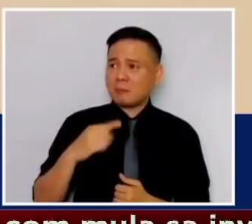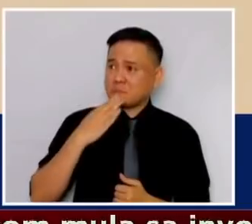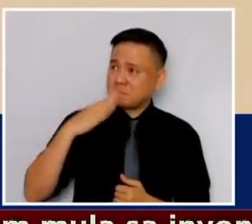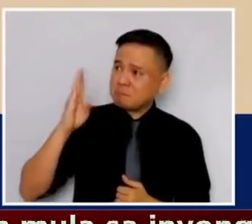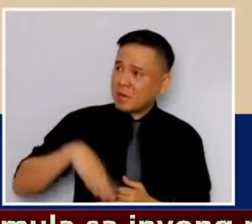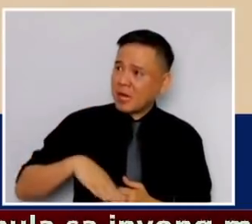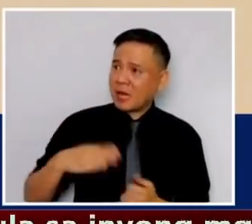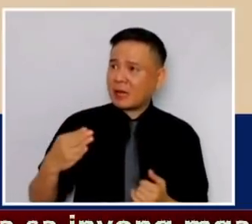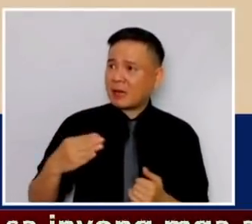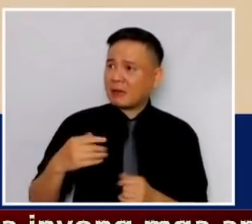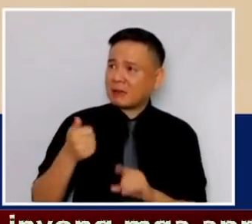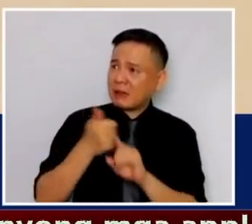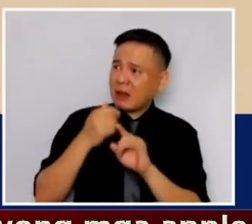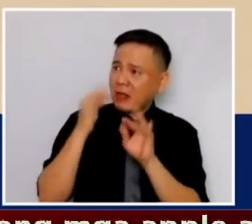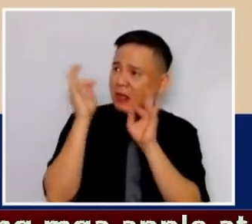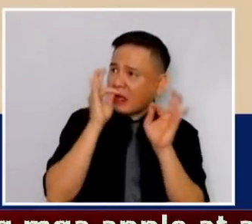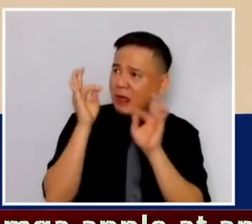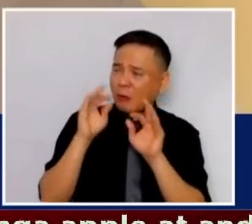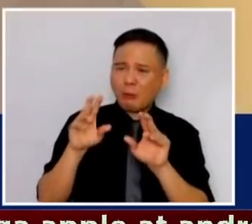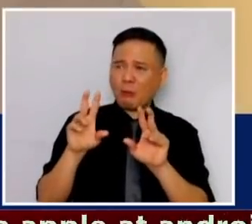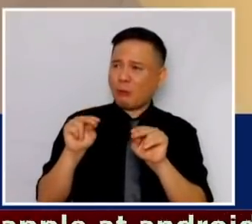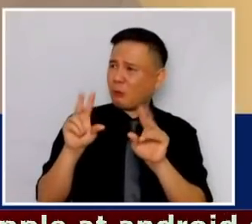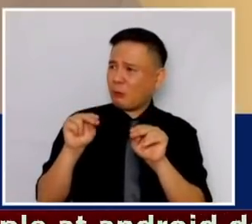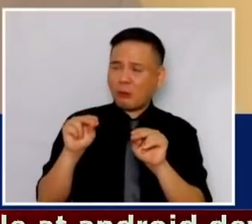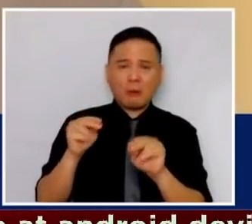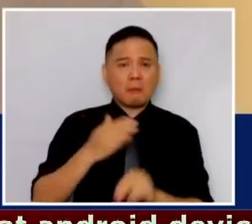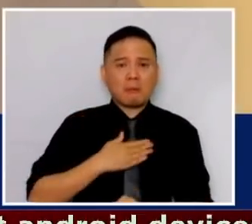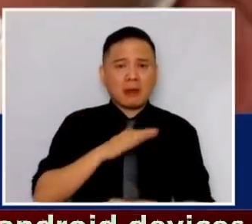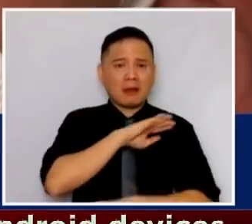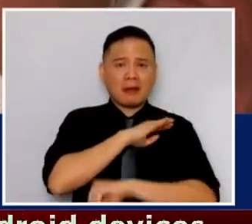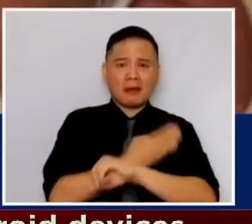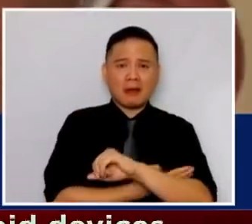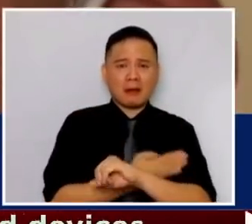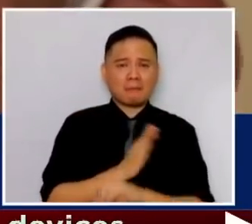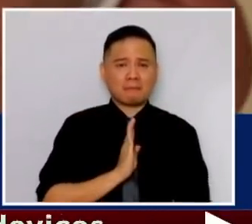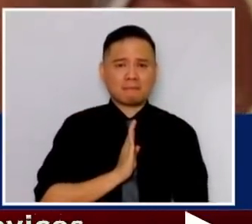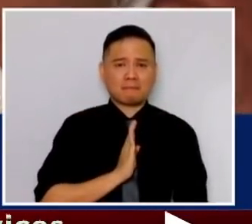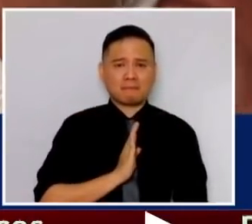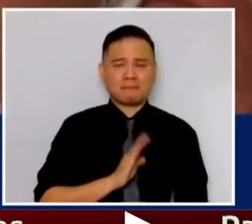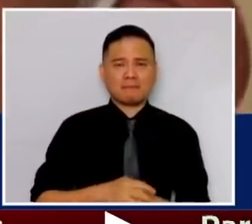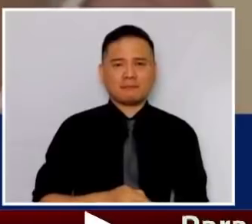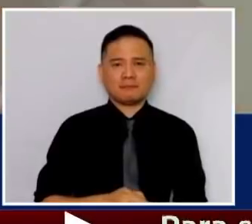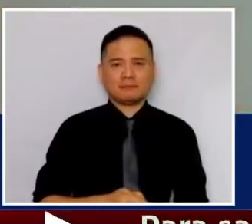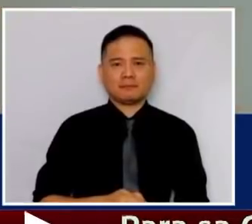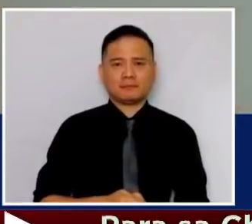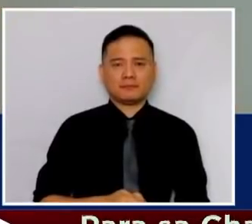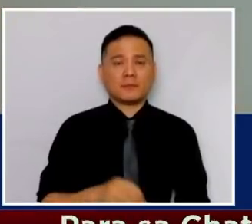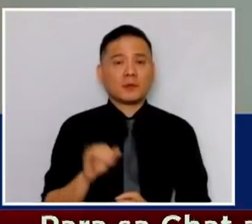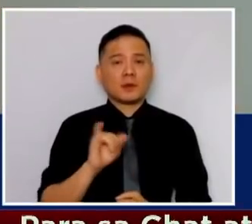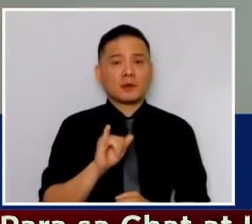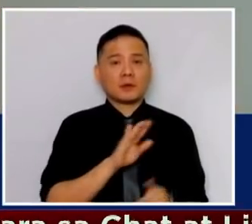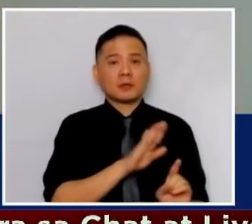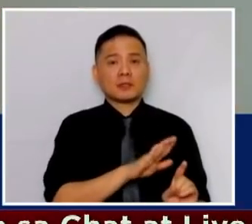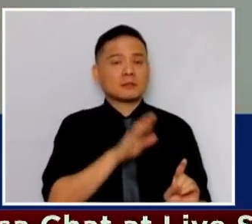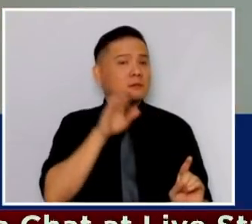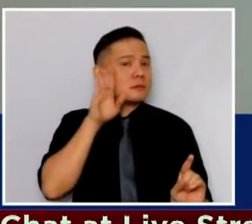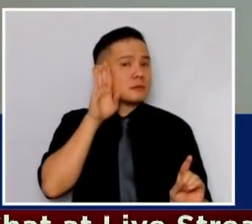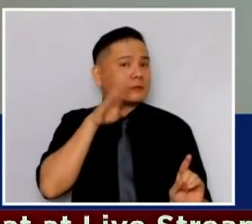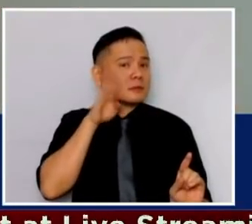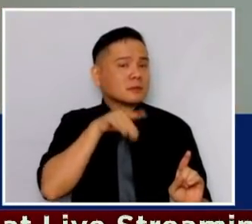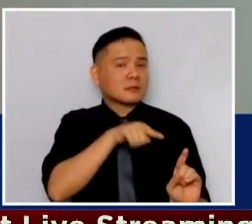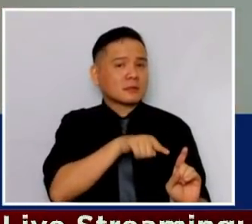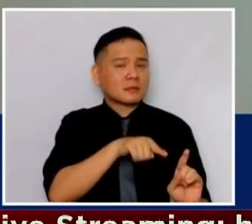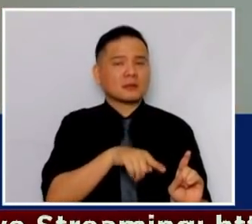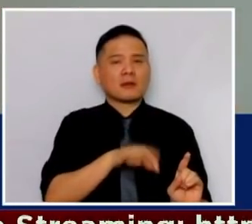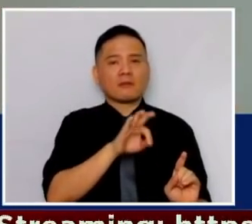adi. Napakababait ng mga anak ko. Nawawala rin ang kapatid ni Fernando Bescante na si Nazarino noong December